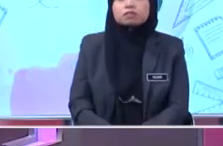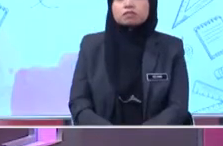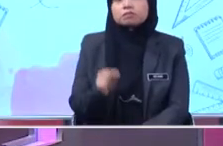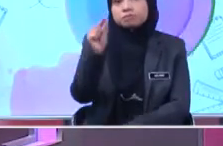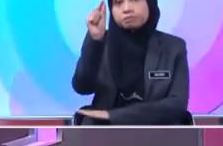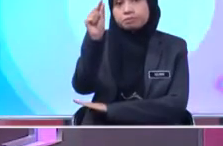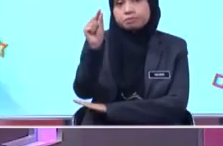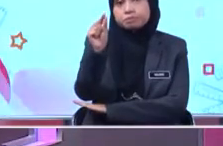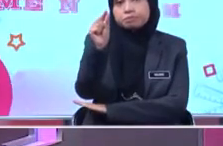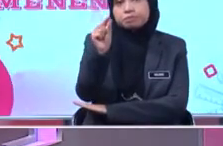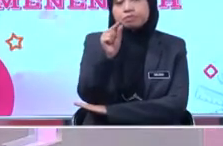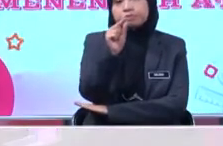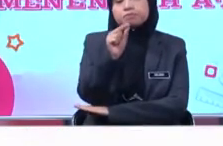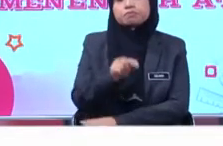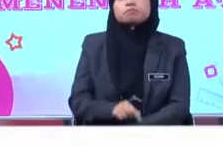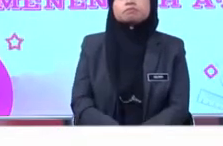uh